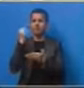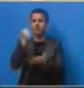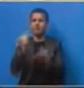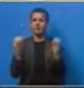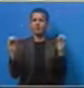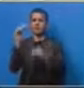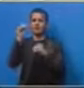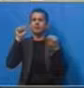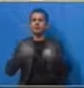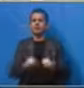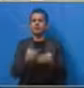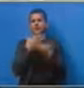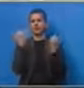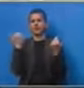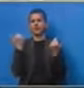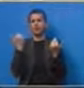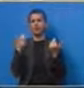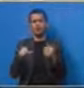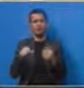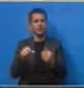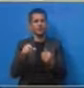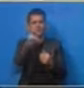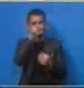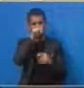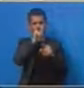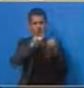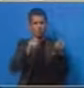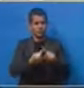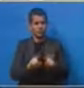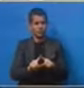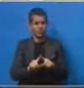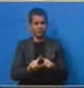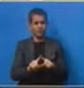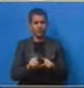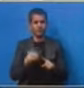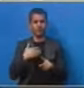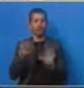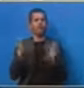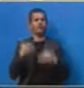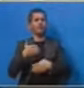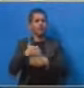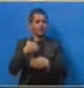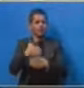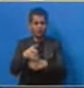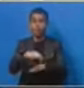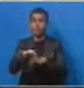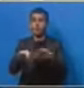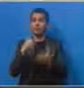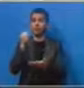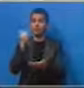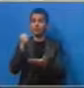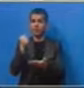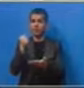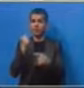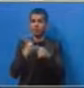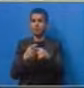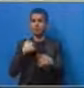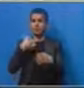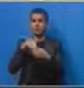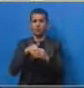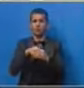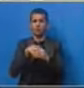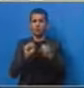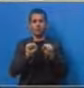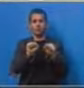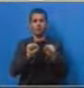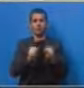serioz në institucionet e sigurisë. Si i tillë, s'kemi si ta përkrahim këtë projekt buxhet dhe do ta votojmë